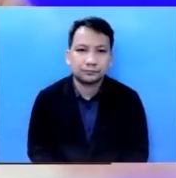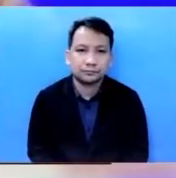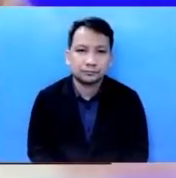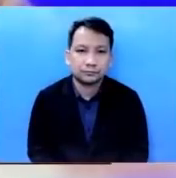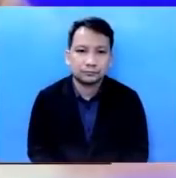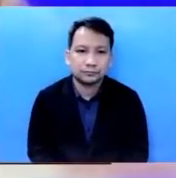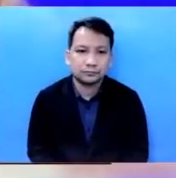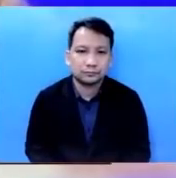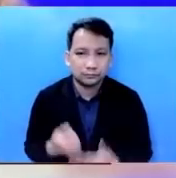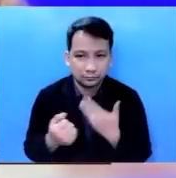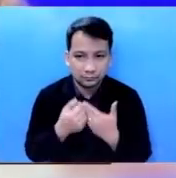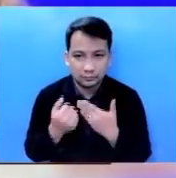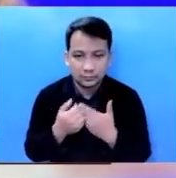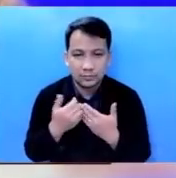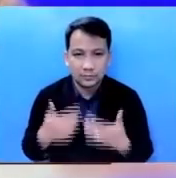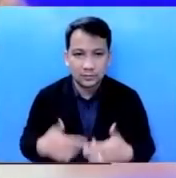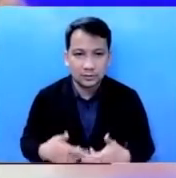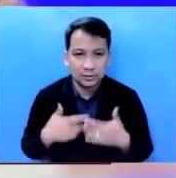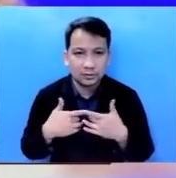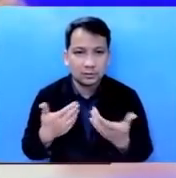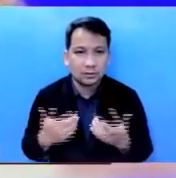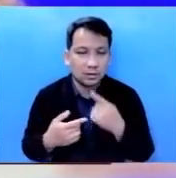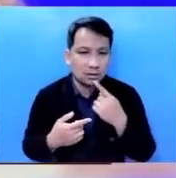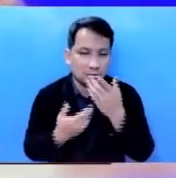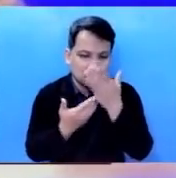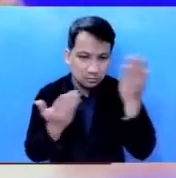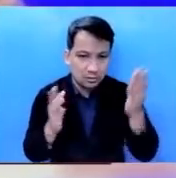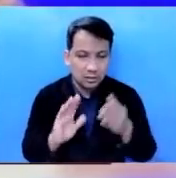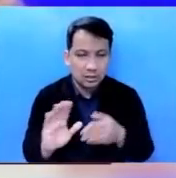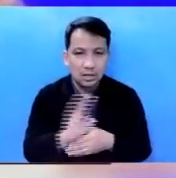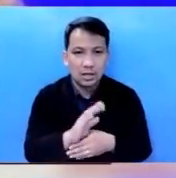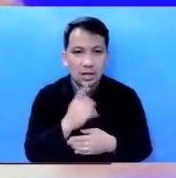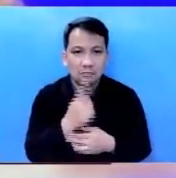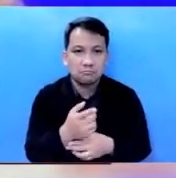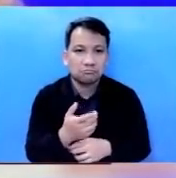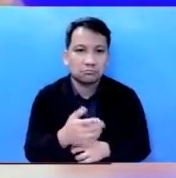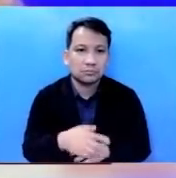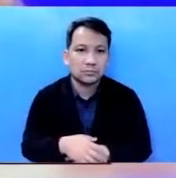Simple living lang siya. Wala siyang sabihin mo talaga na...